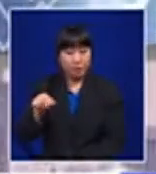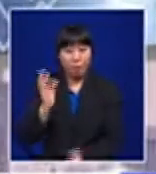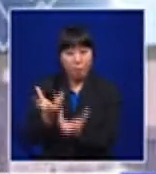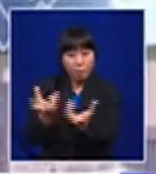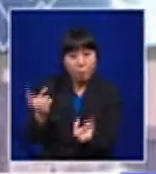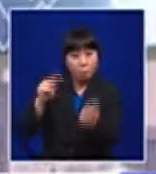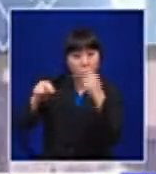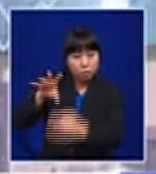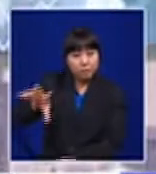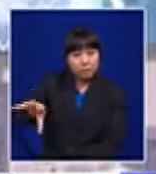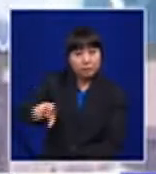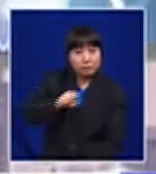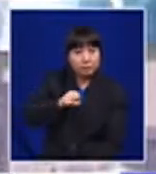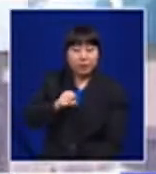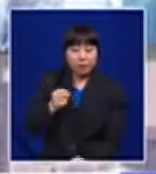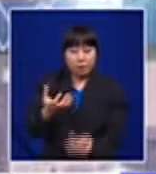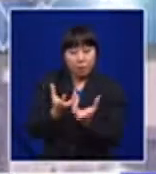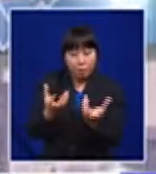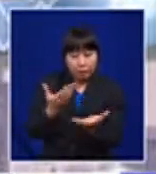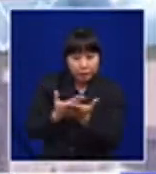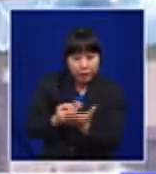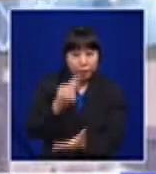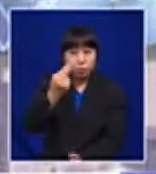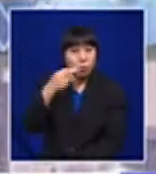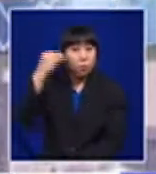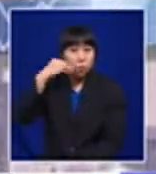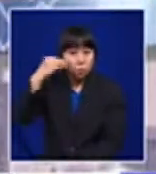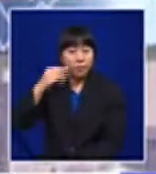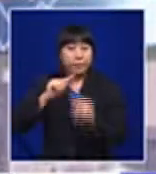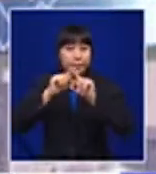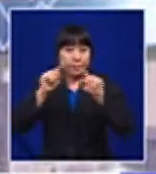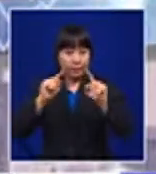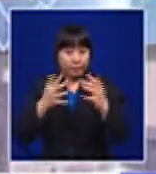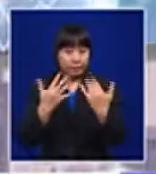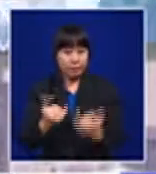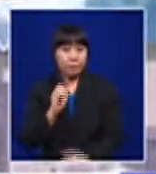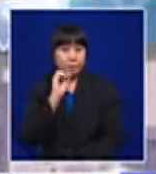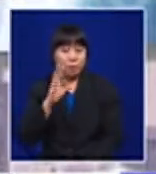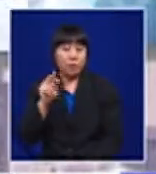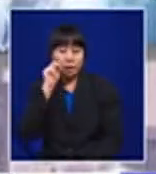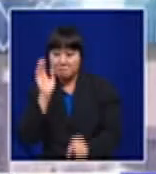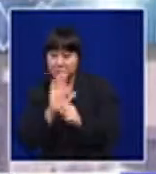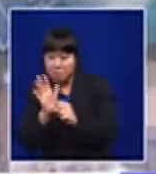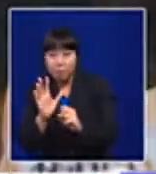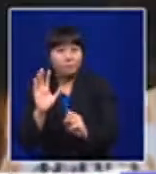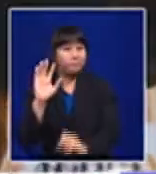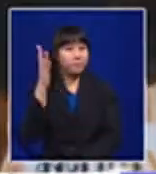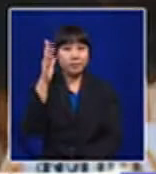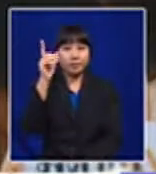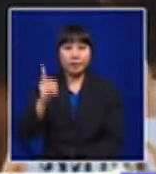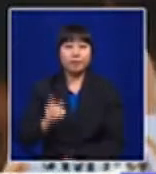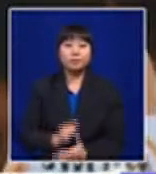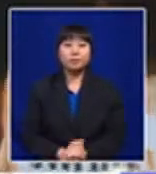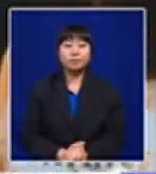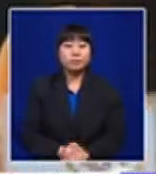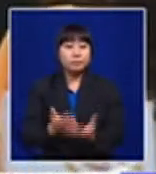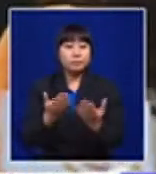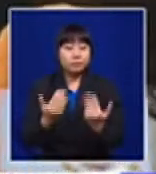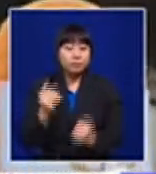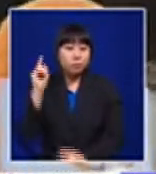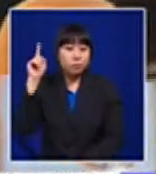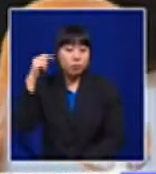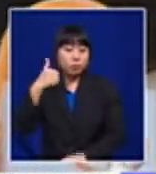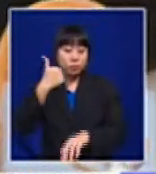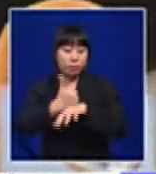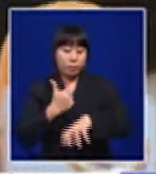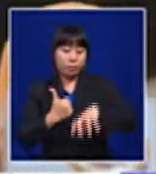าอยู่ในกลุ่มสินค้าที่จะต้องติดตามราคาทุกวันแต่ก็ยืนยันนะคะว่าจะไม่ขาดแคลนอย่างแน่นอนค่ะนางสาววิบุลลักษ์ร่วมรักอ